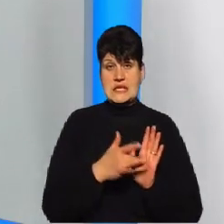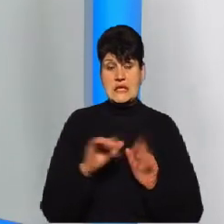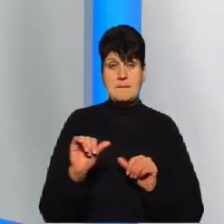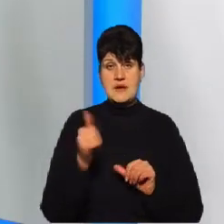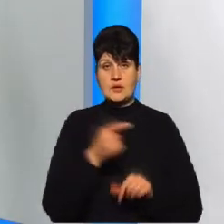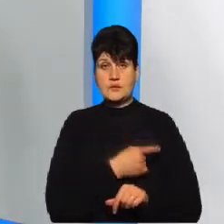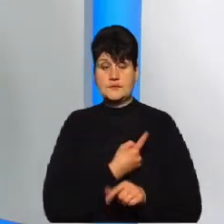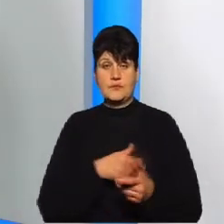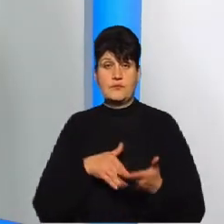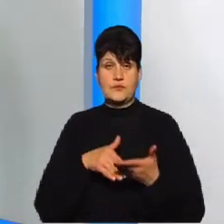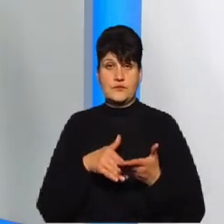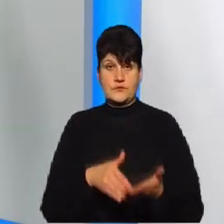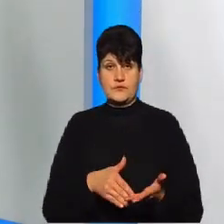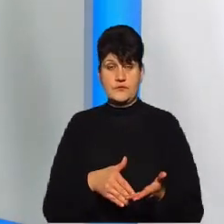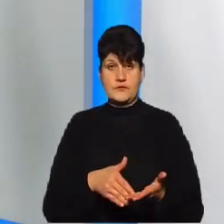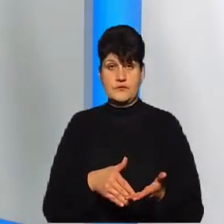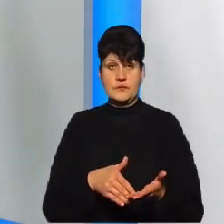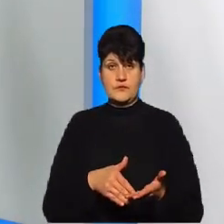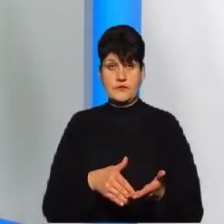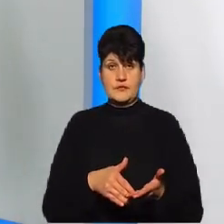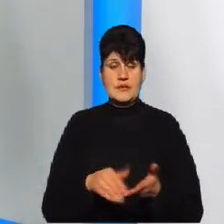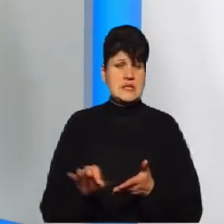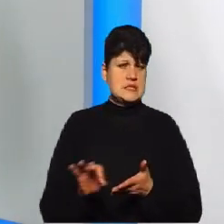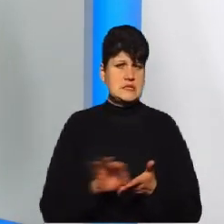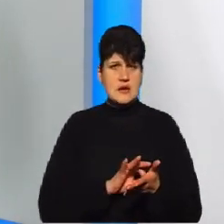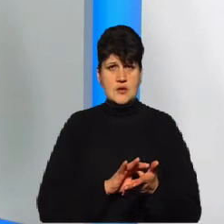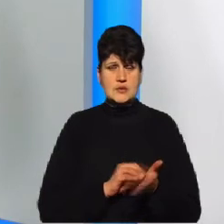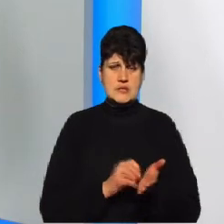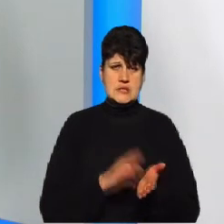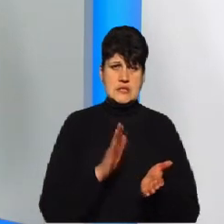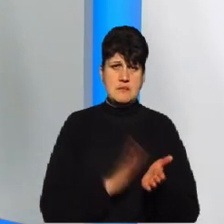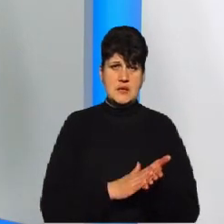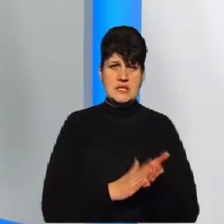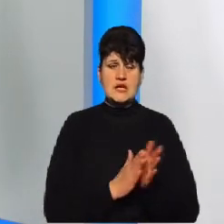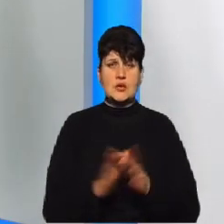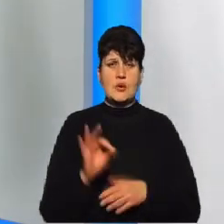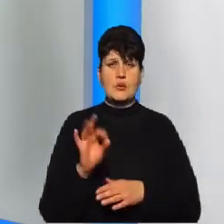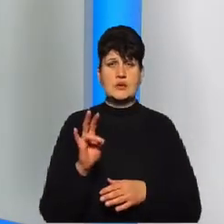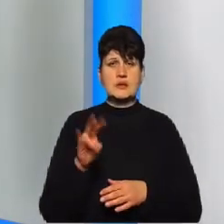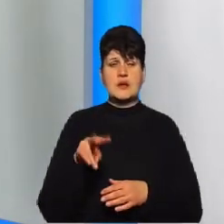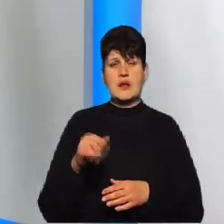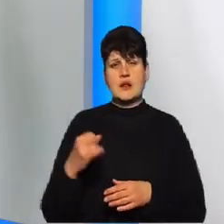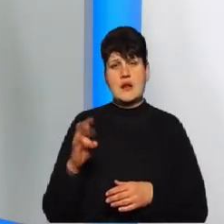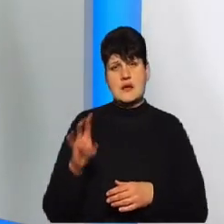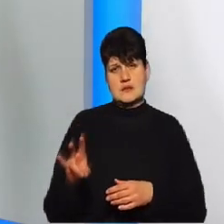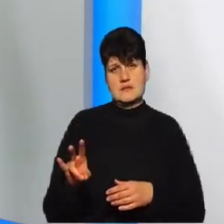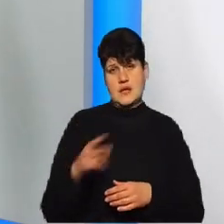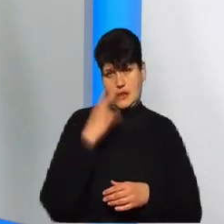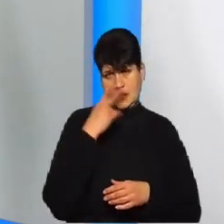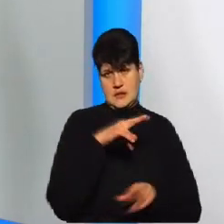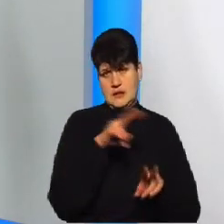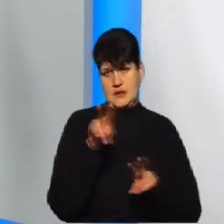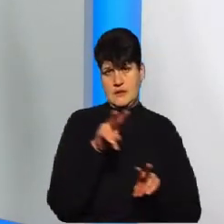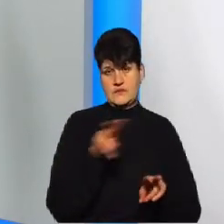медико-санітарної допомоги. Значить, зразу ж ви записуєтеся в режимі онлайн, от, і дивитесь, на який